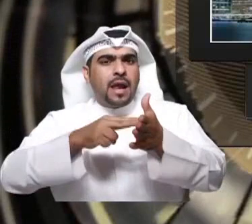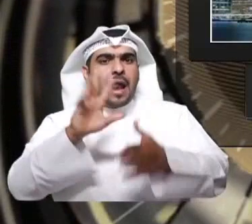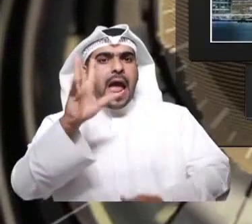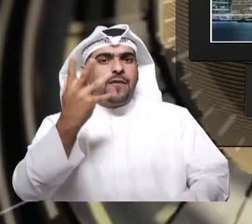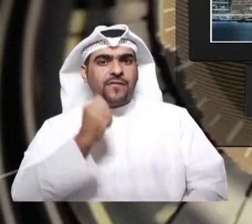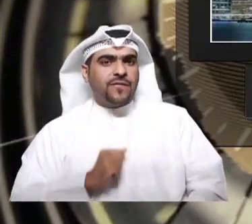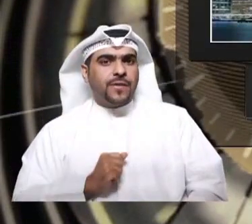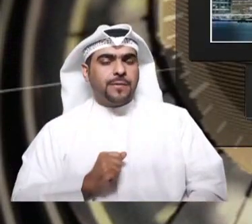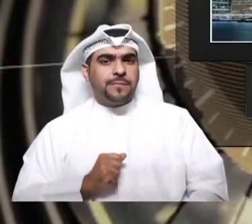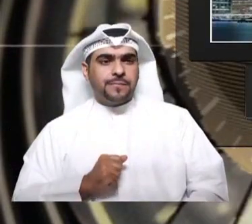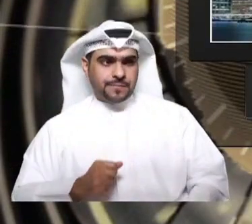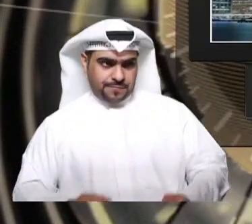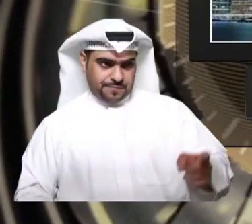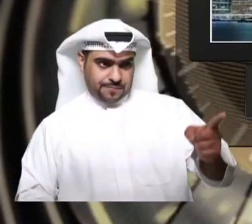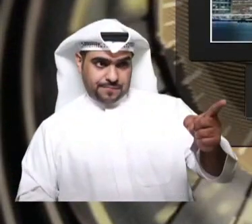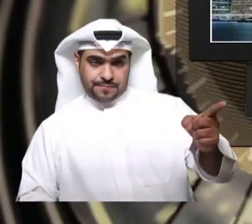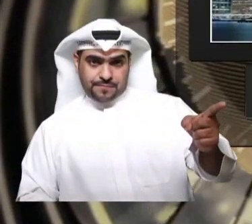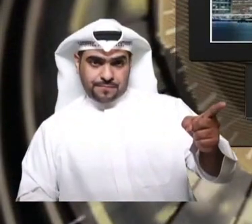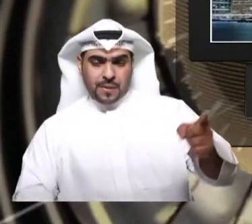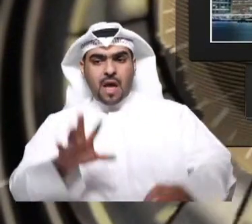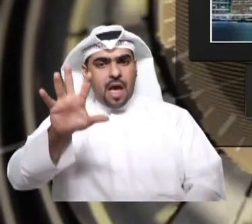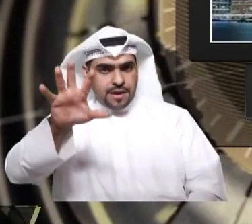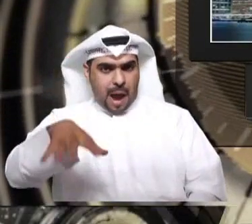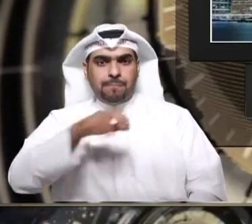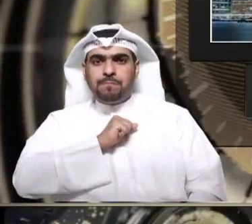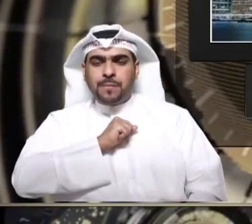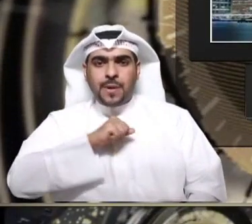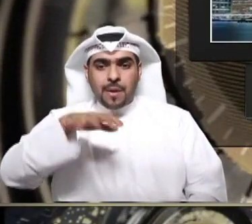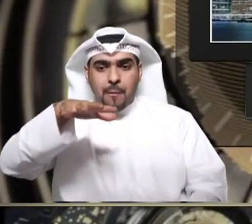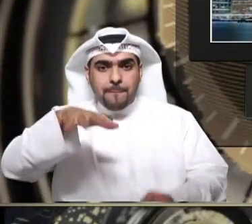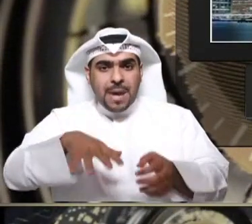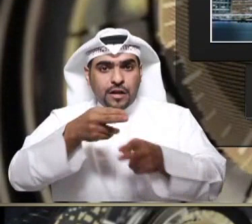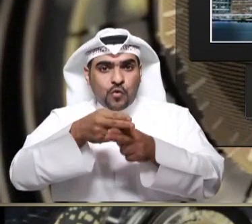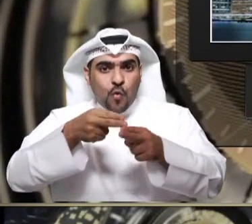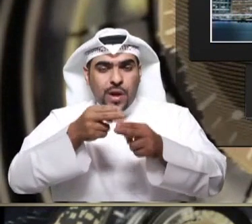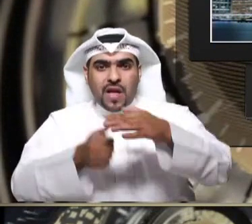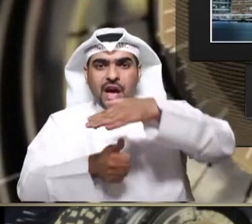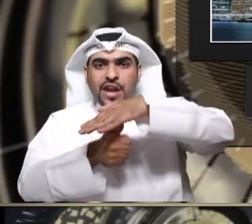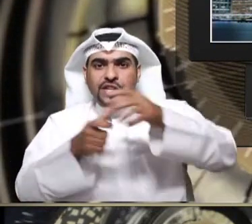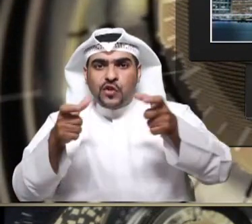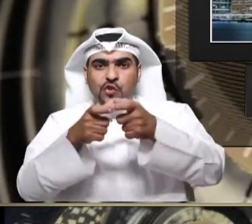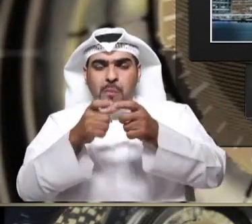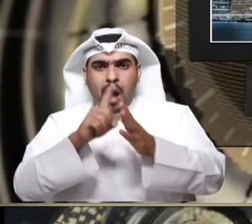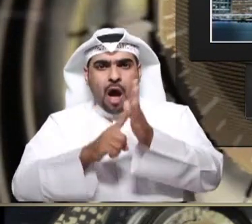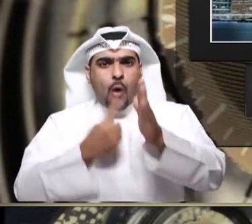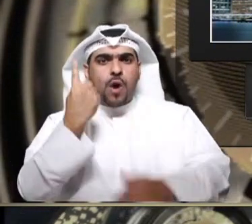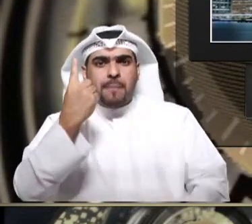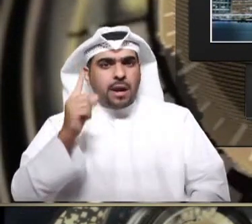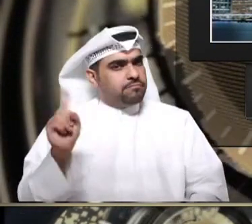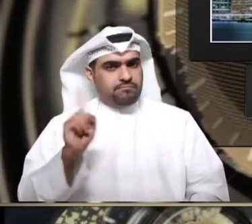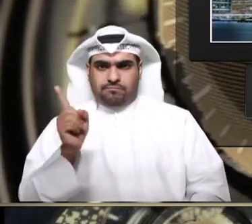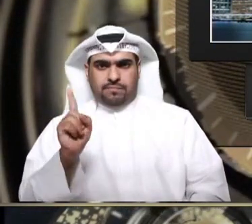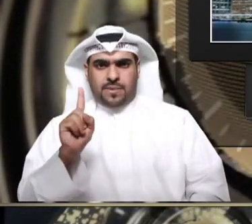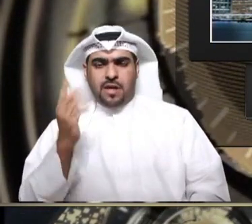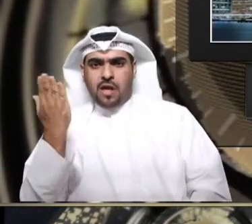بالضبط، وكما ذكرتم فإن هذه هي المرة الثالثة في تاريخ دولة الكويت التي تتولى رئاسة مجلس الأمن الدولي. فالمرة الأولى كانت